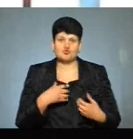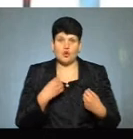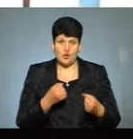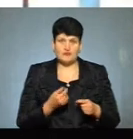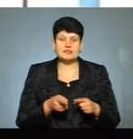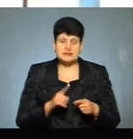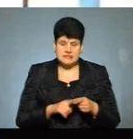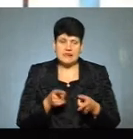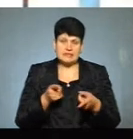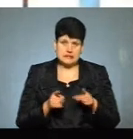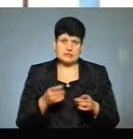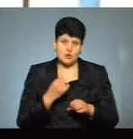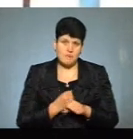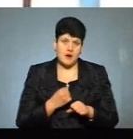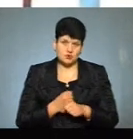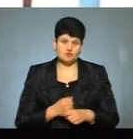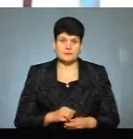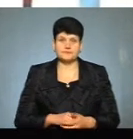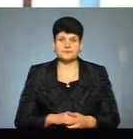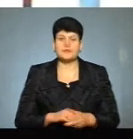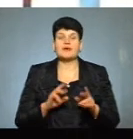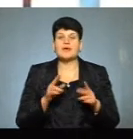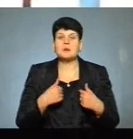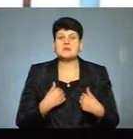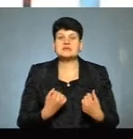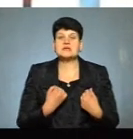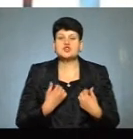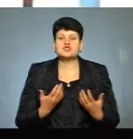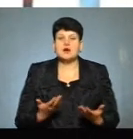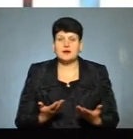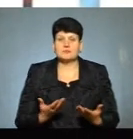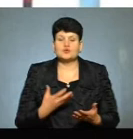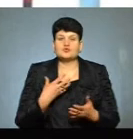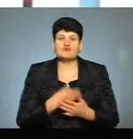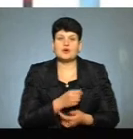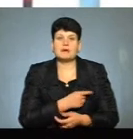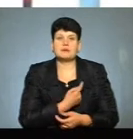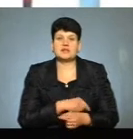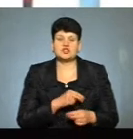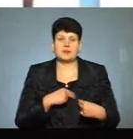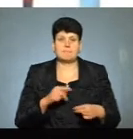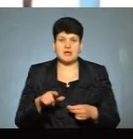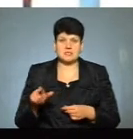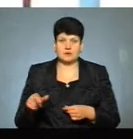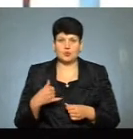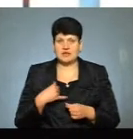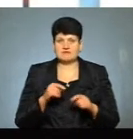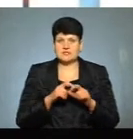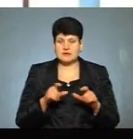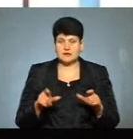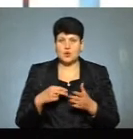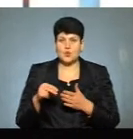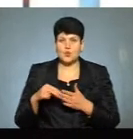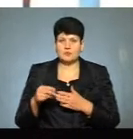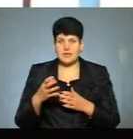Оце дійсно працює. Як ми захищаємо своїх медичних працівників? В нас в закладі